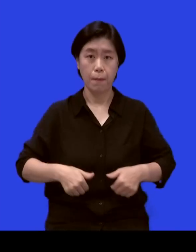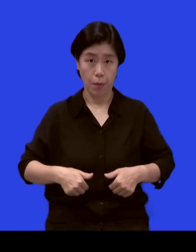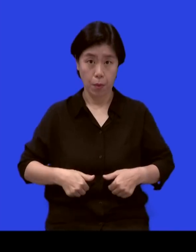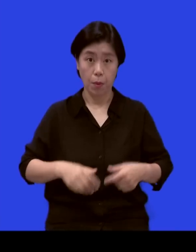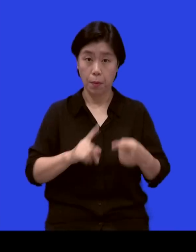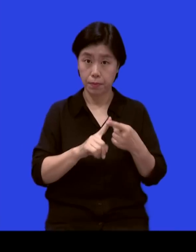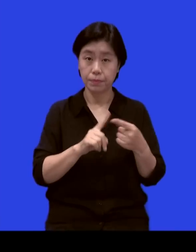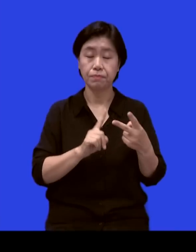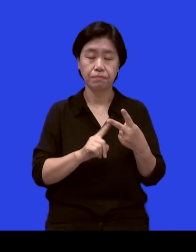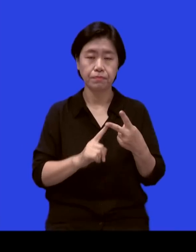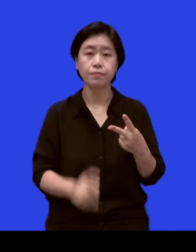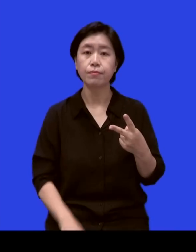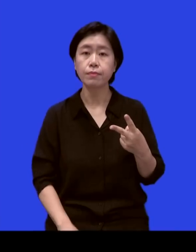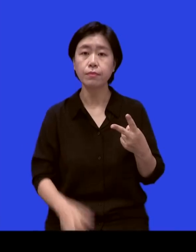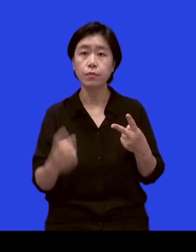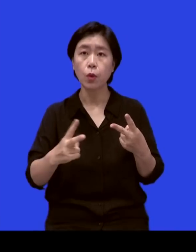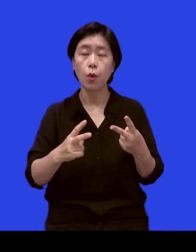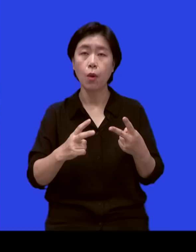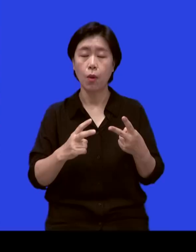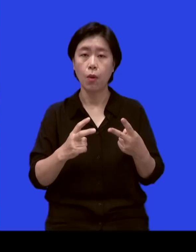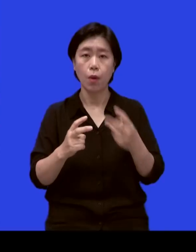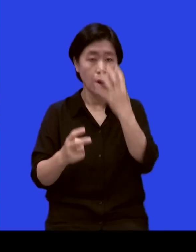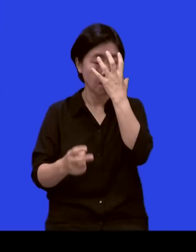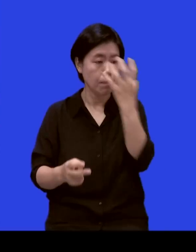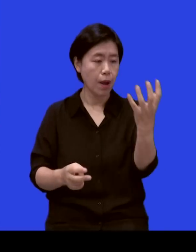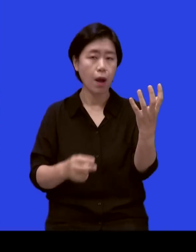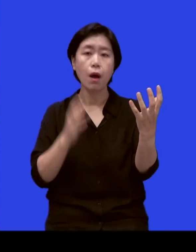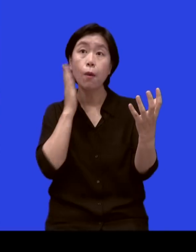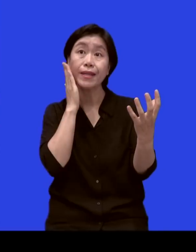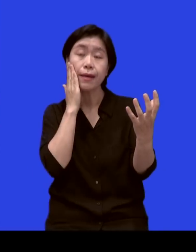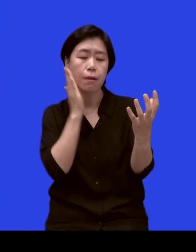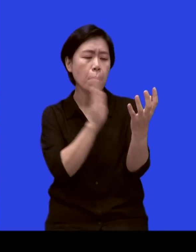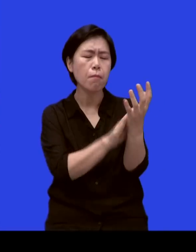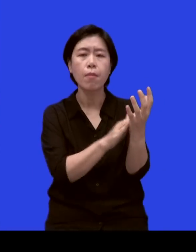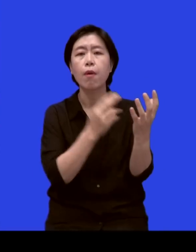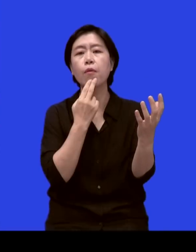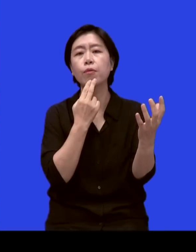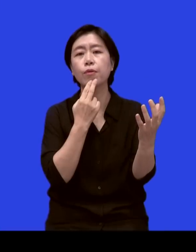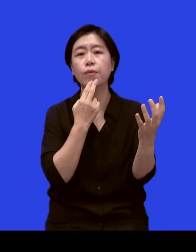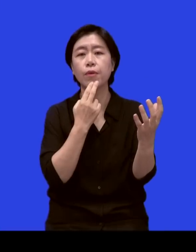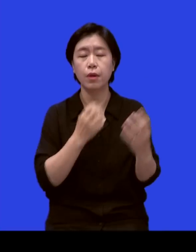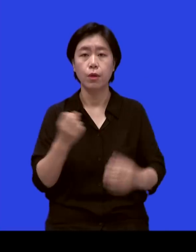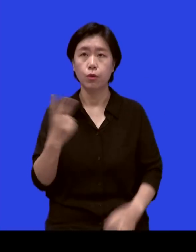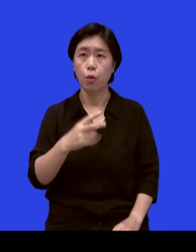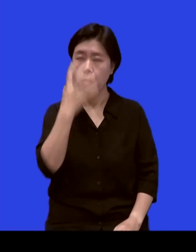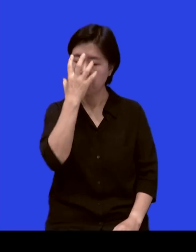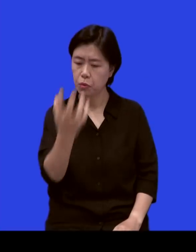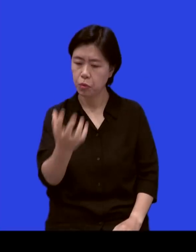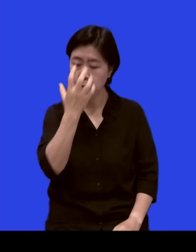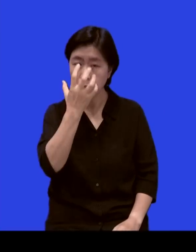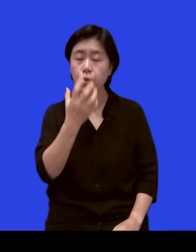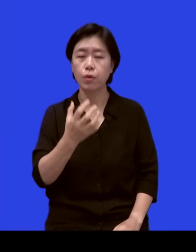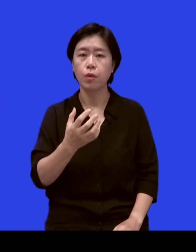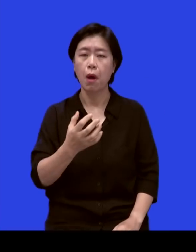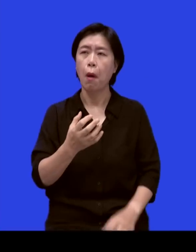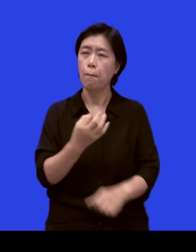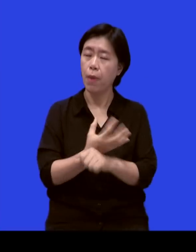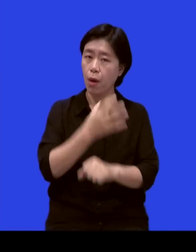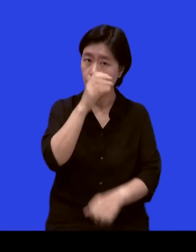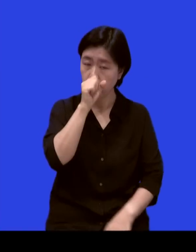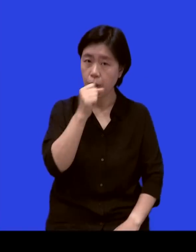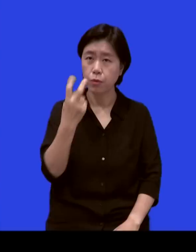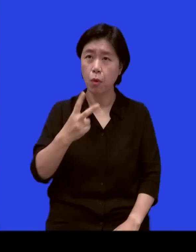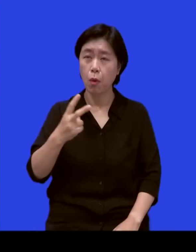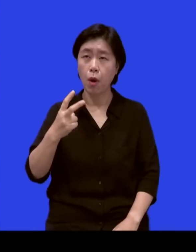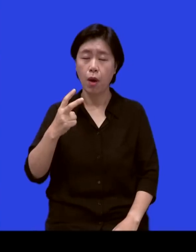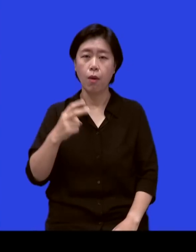부르기가 좋고 편해야 되니까. 네, 그리고 네. 메이크업이 안 묻어야 되고 그리고 썼다 벗었다 편해야 되고 뭐 머리가 안 엉클어야 되고 막